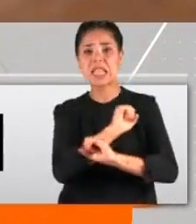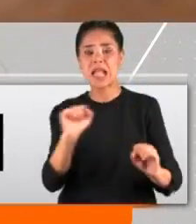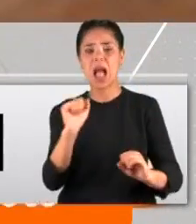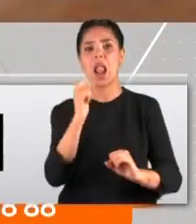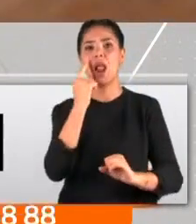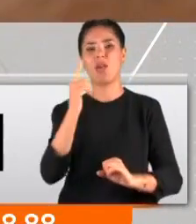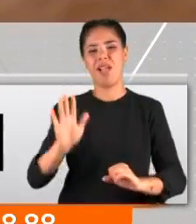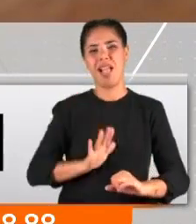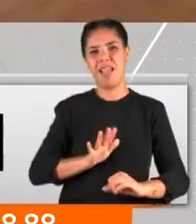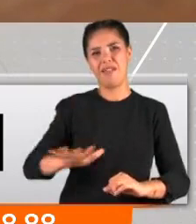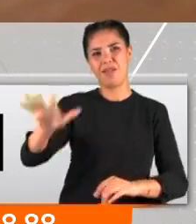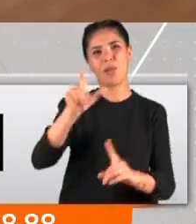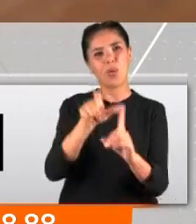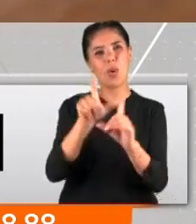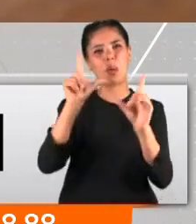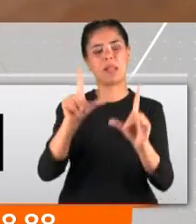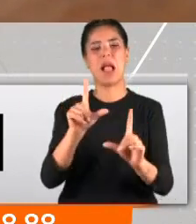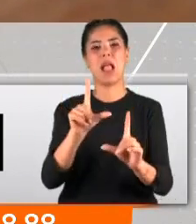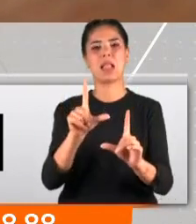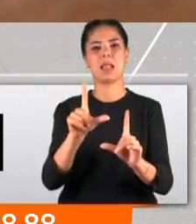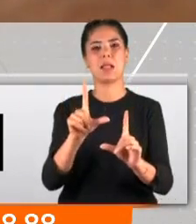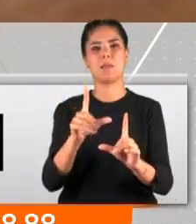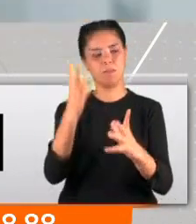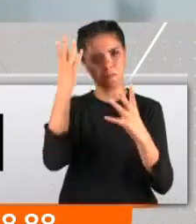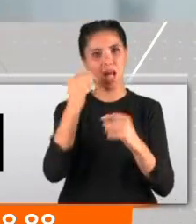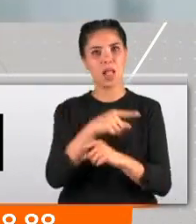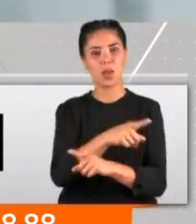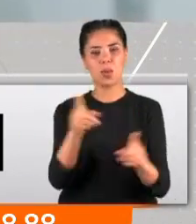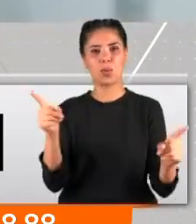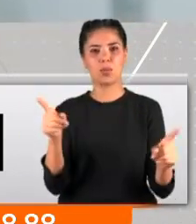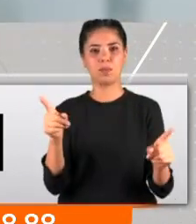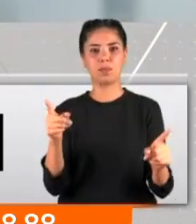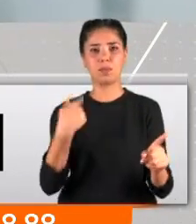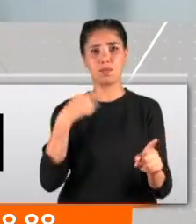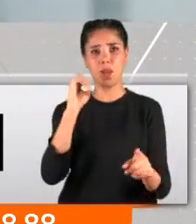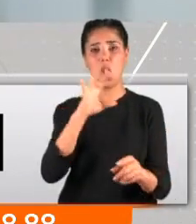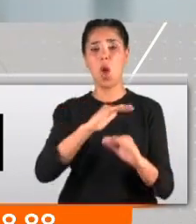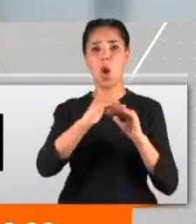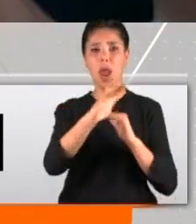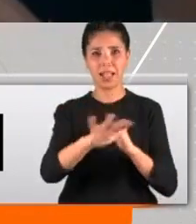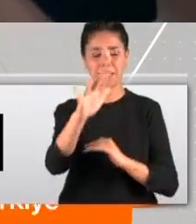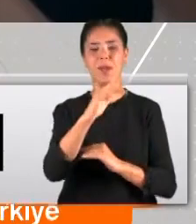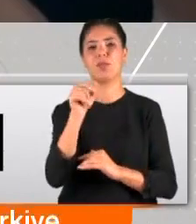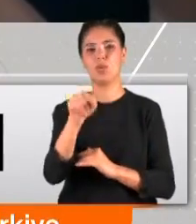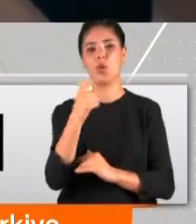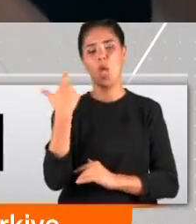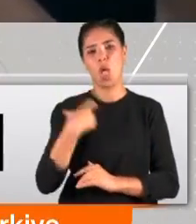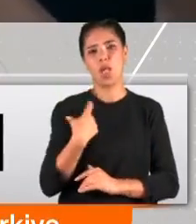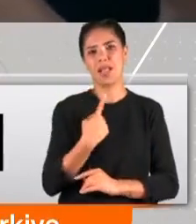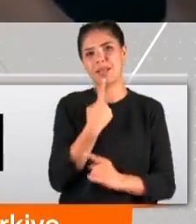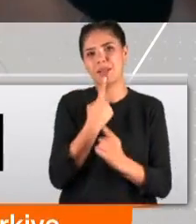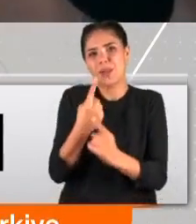etkilerinden evlatlarımızı korumamız gerektiği anlaşılıyor. Ben öğretmenlerimden de bunu